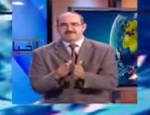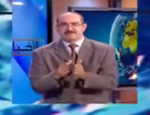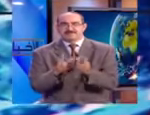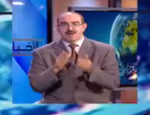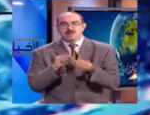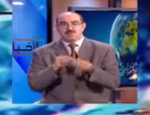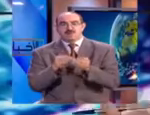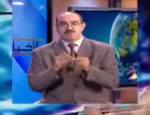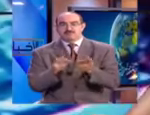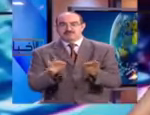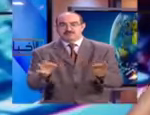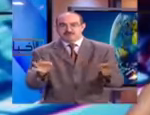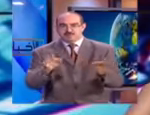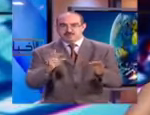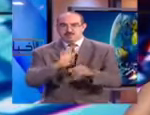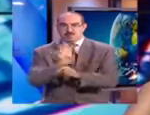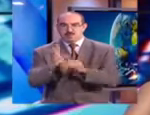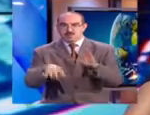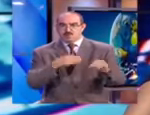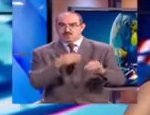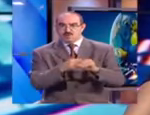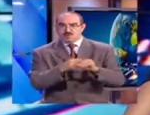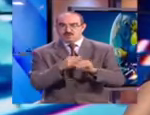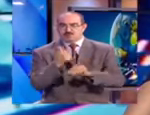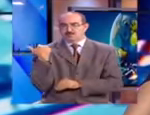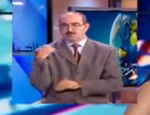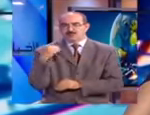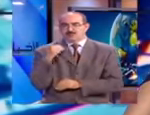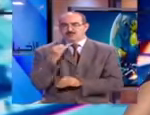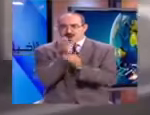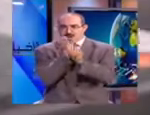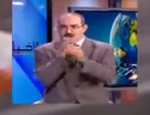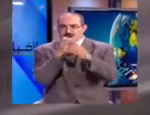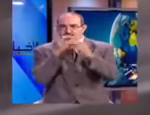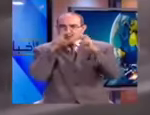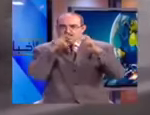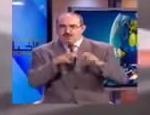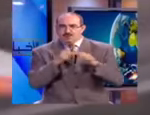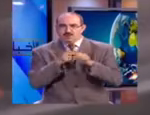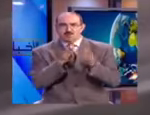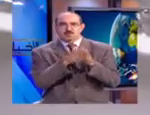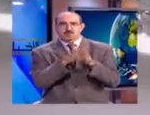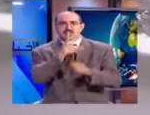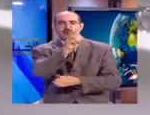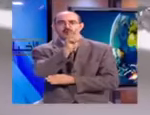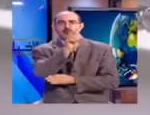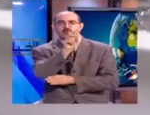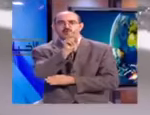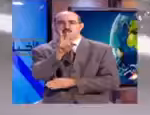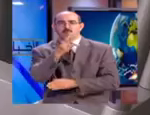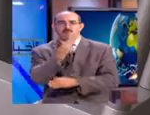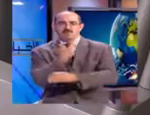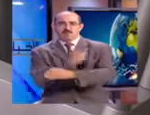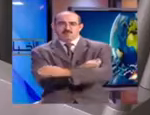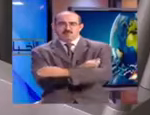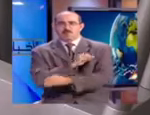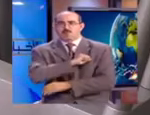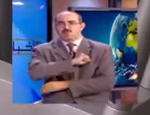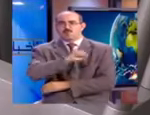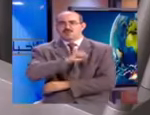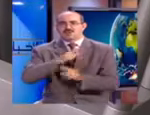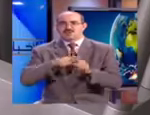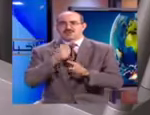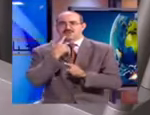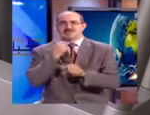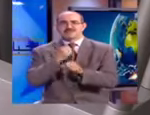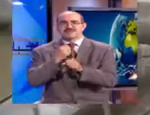انتشار وباء كورونا عبر العالم، تقدم أمس مخبر موديرنا بطلب الترخيص للقاح الذي أنتجه لدى وزارة